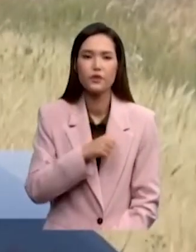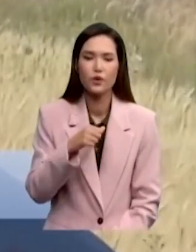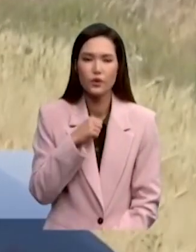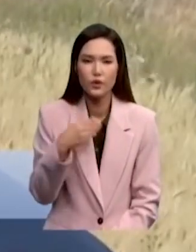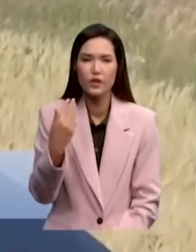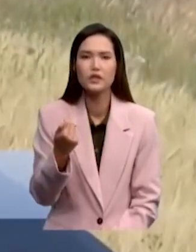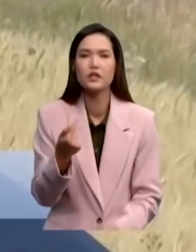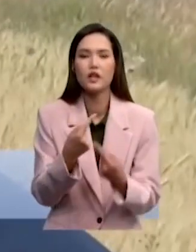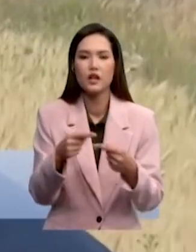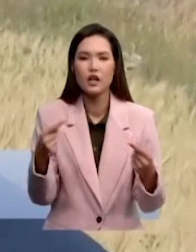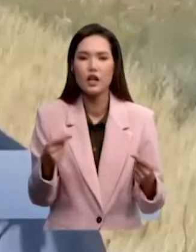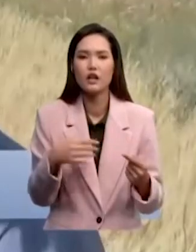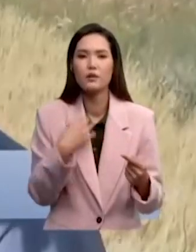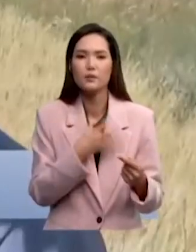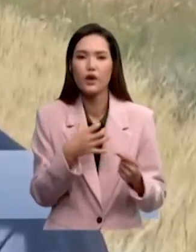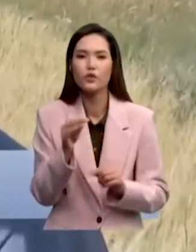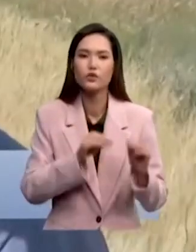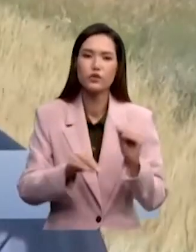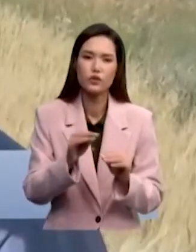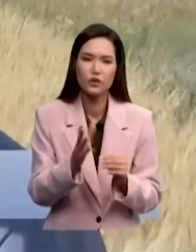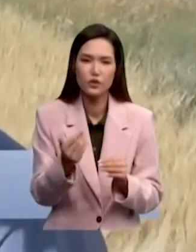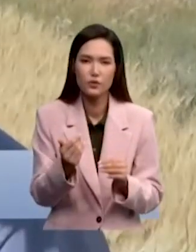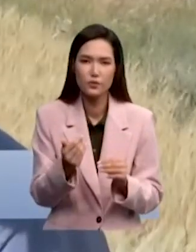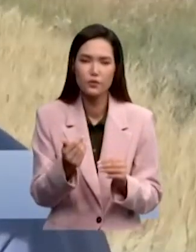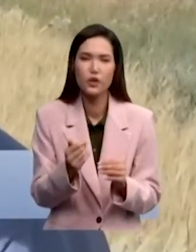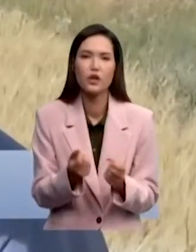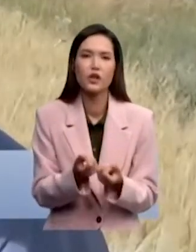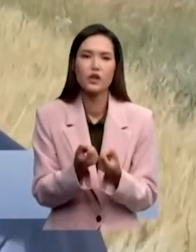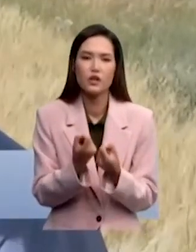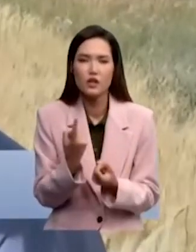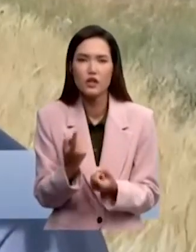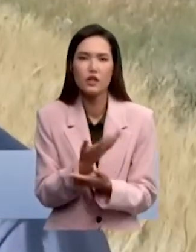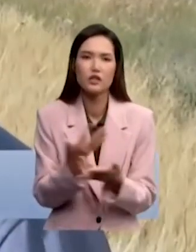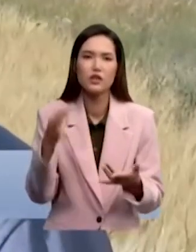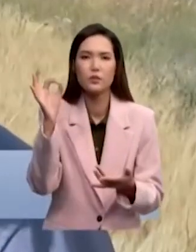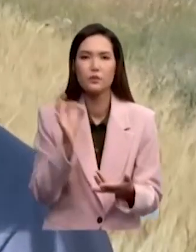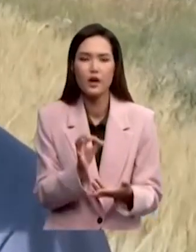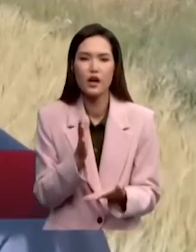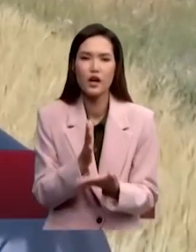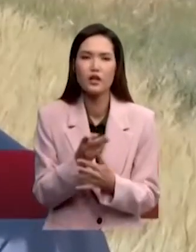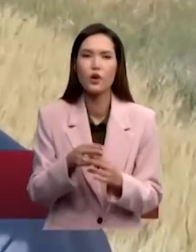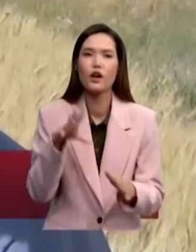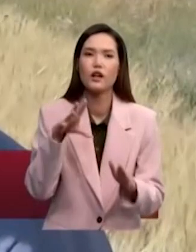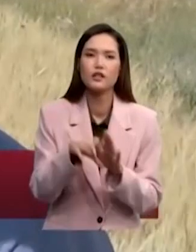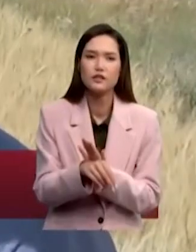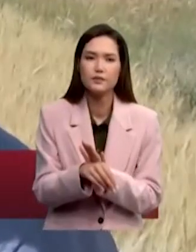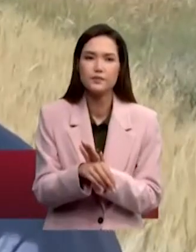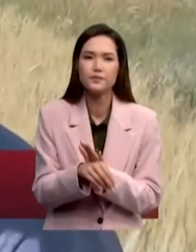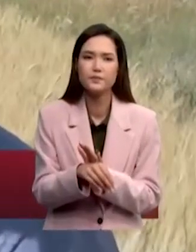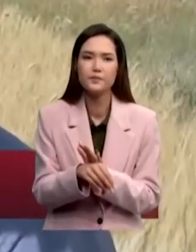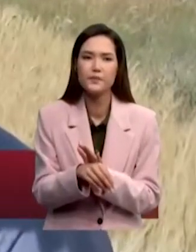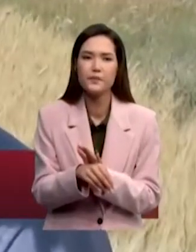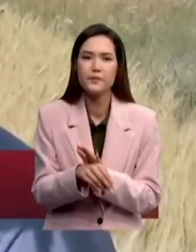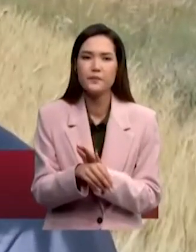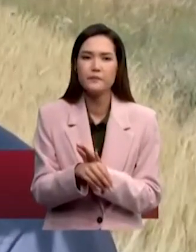шаруашылық техникаларын жаңарту 2000 техниканың 11%-дан астам болды. Оның ішінде айтып өтетін